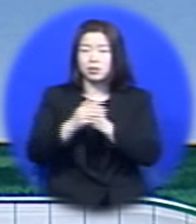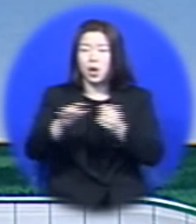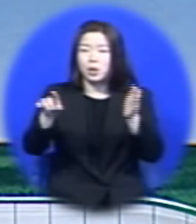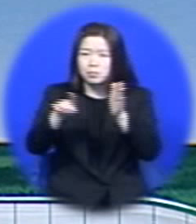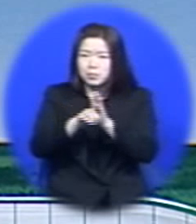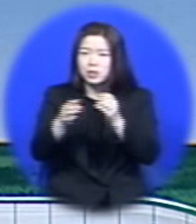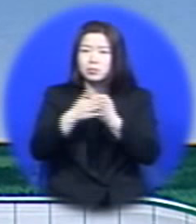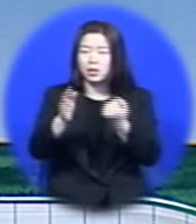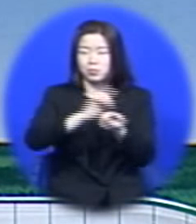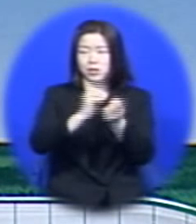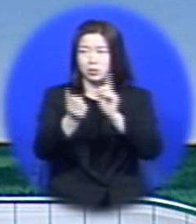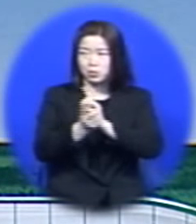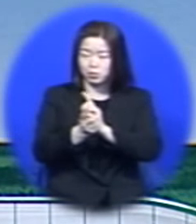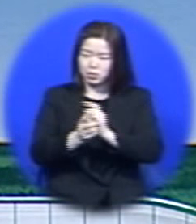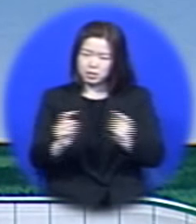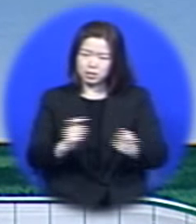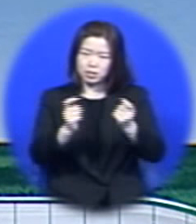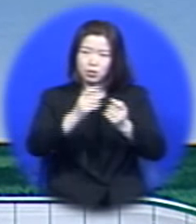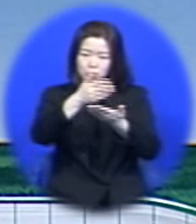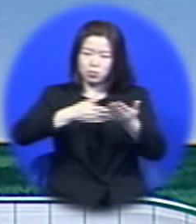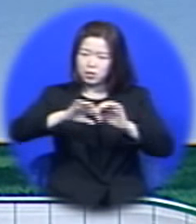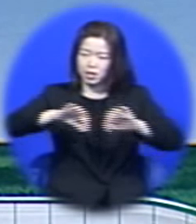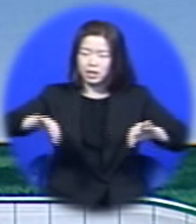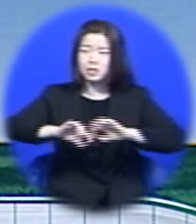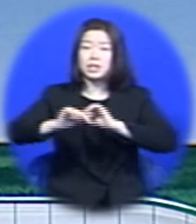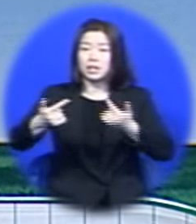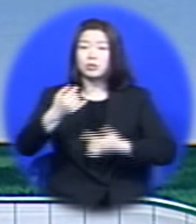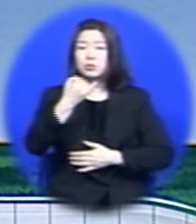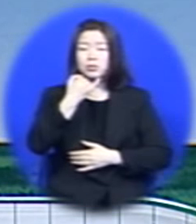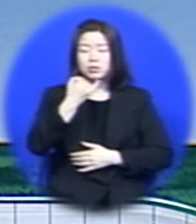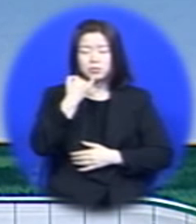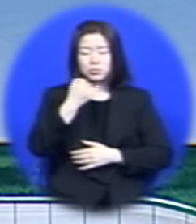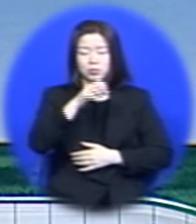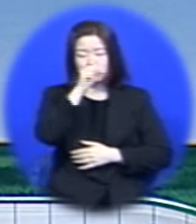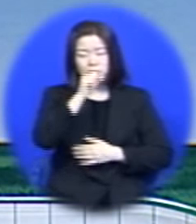믿음 때문에 서로 싸우고 갈라지지 않아도 된단 말입니다.